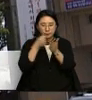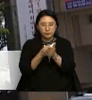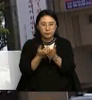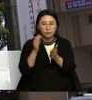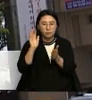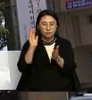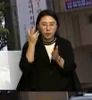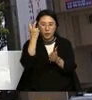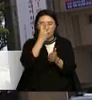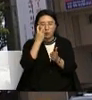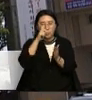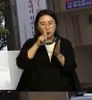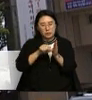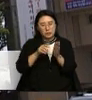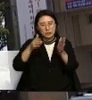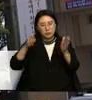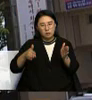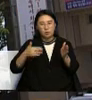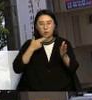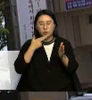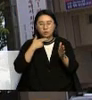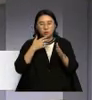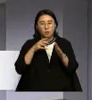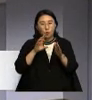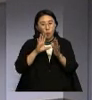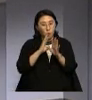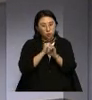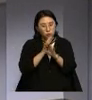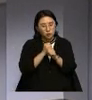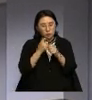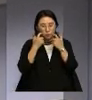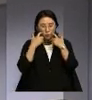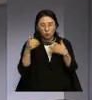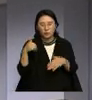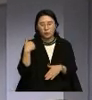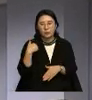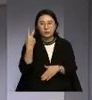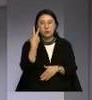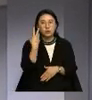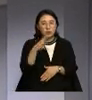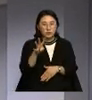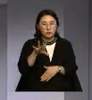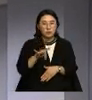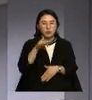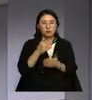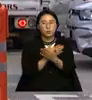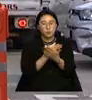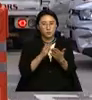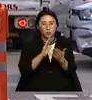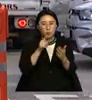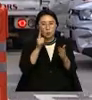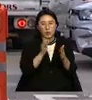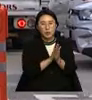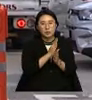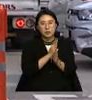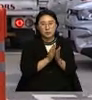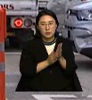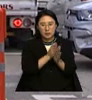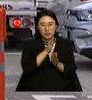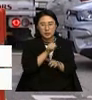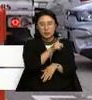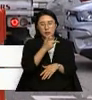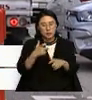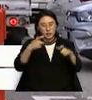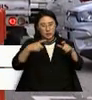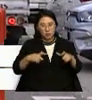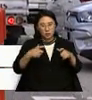결정되지만 검토 기한이 없어 시기는 미지수입니다. 지난 2004년 먼저 분구된 고양시 일산